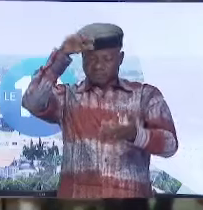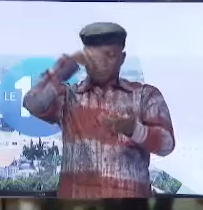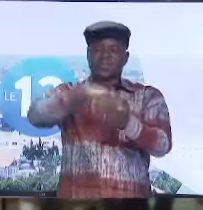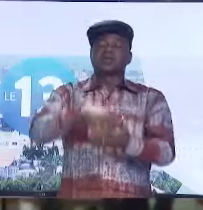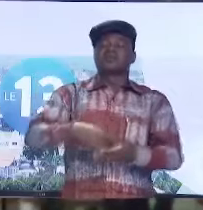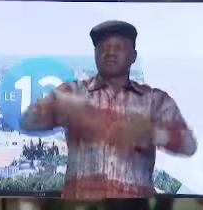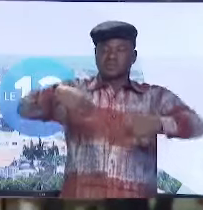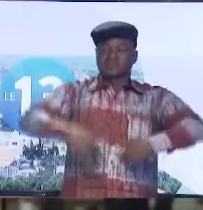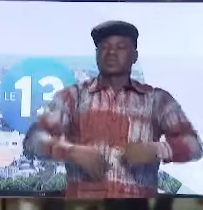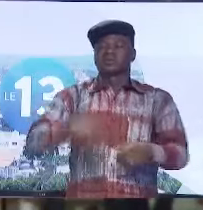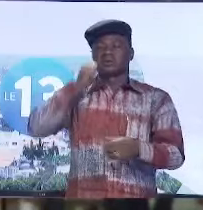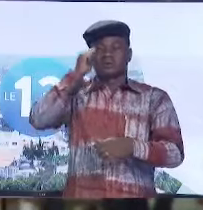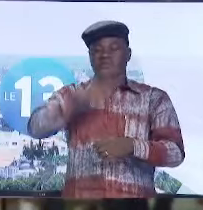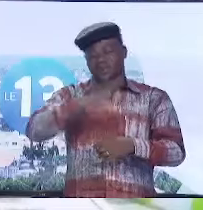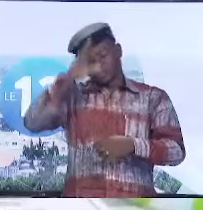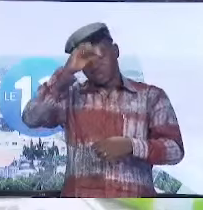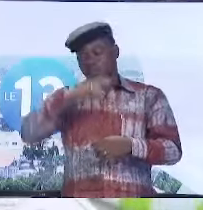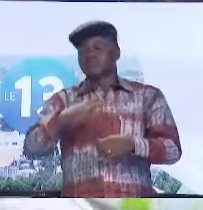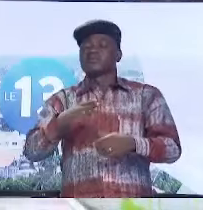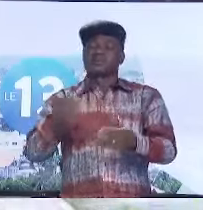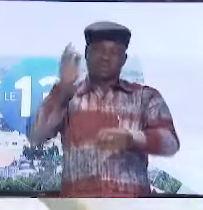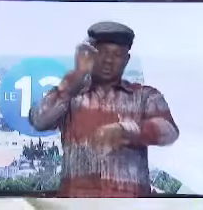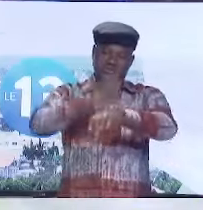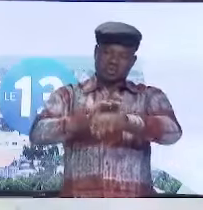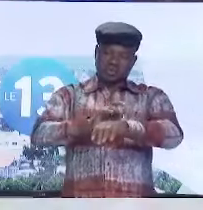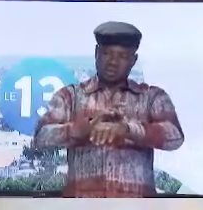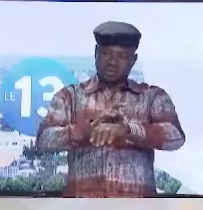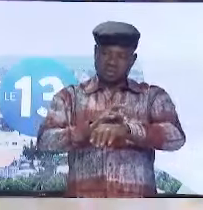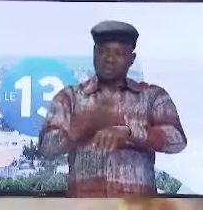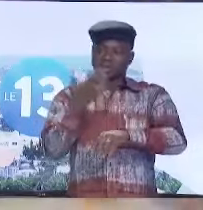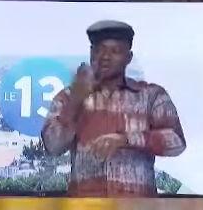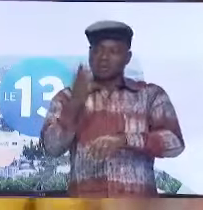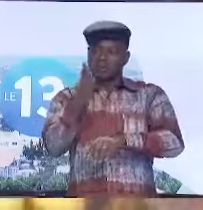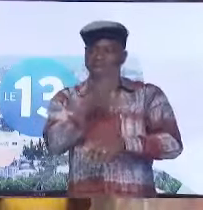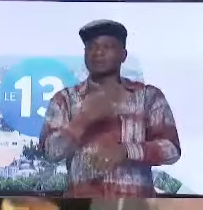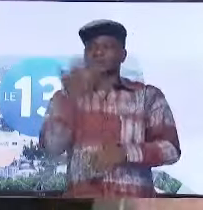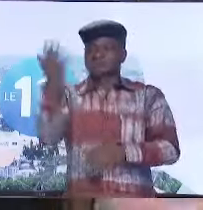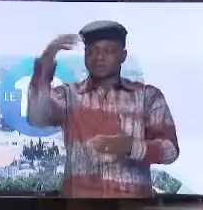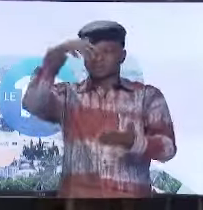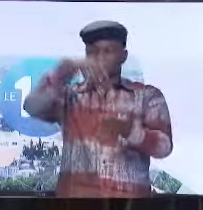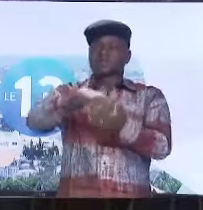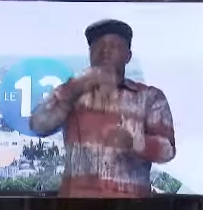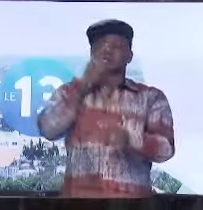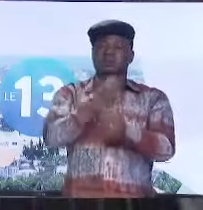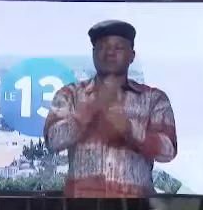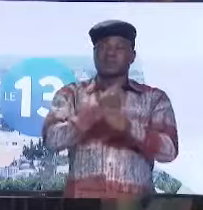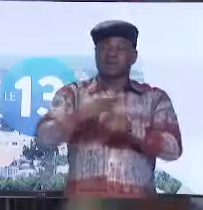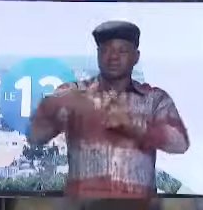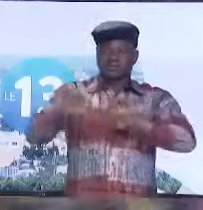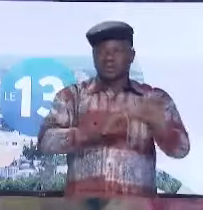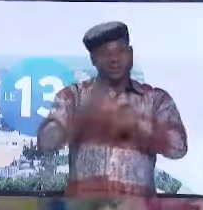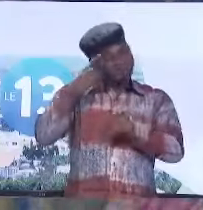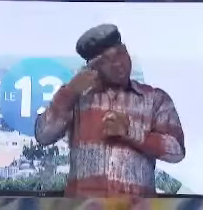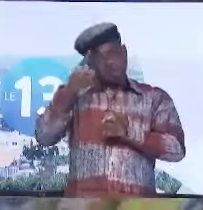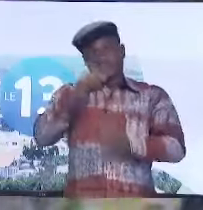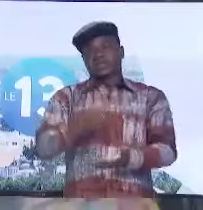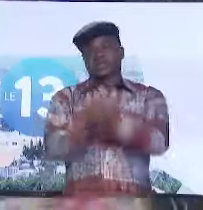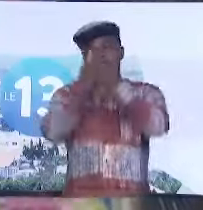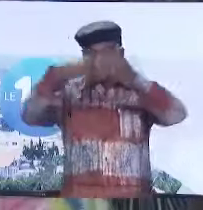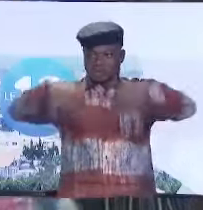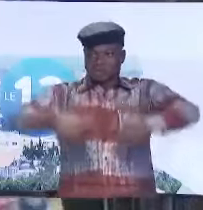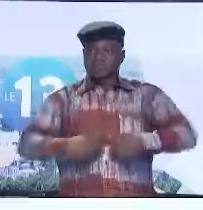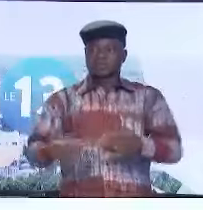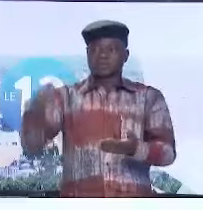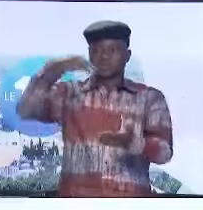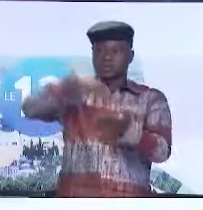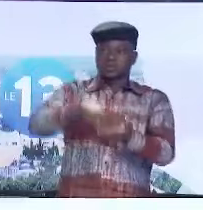Rumial Patrice Toué. Près de 5000 emplois générés au profit des jeunes, 2000 exploitations